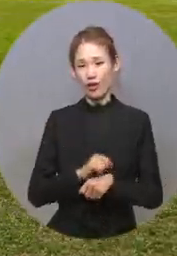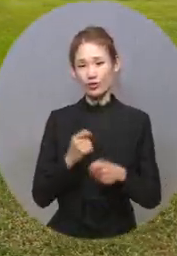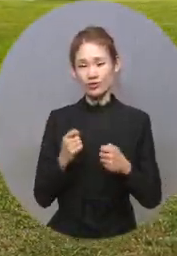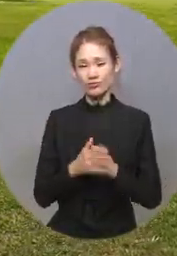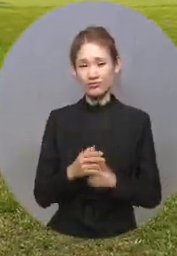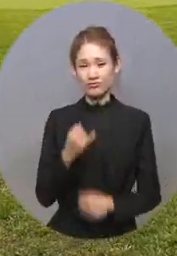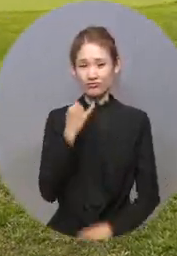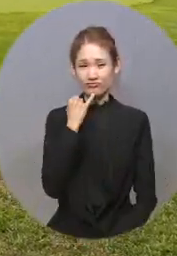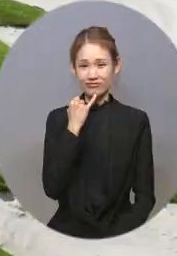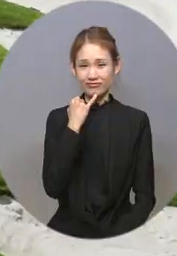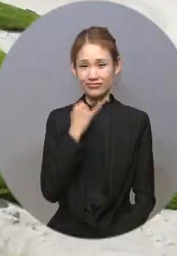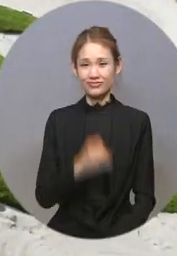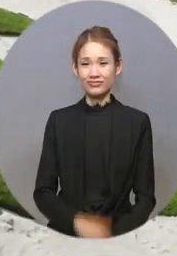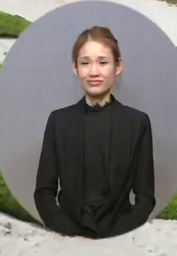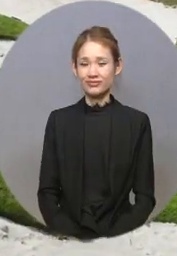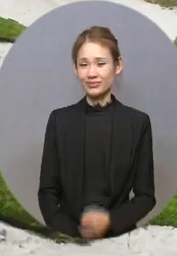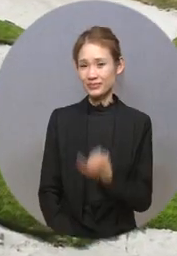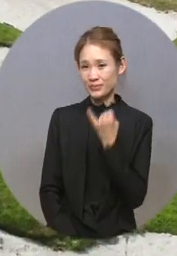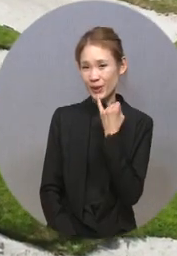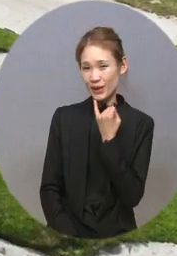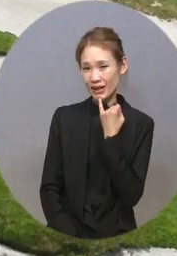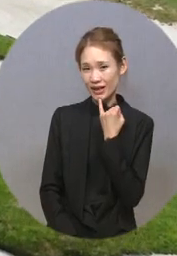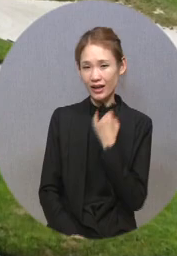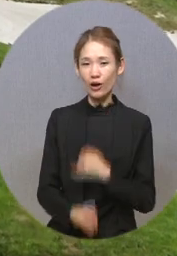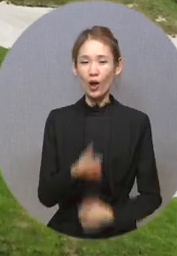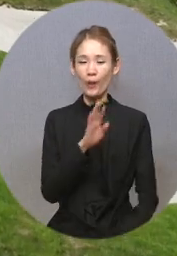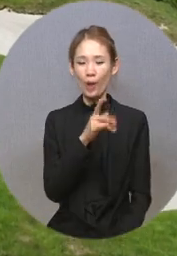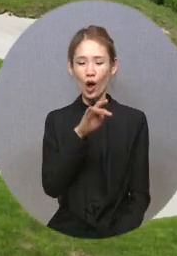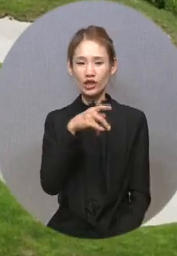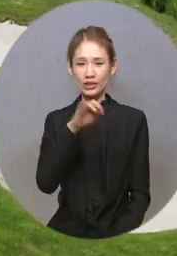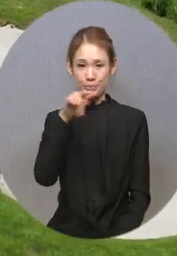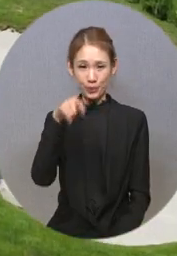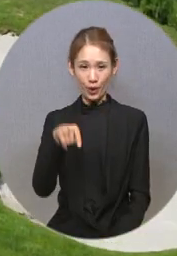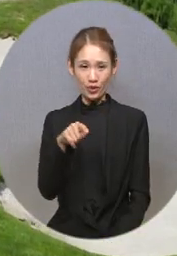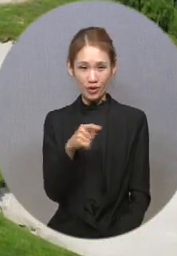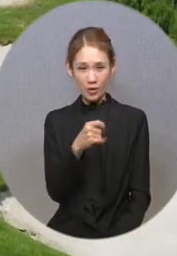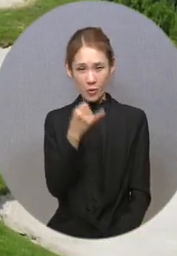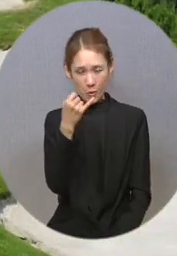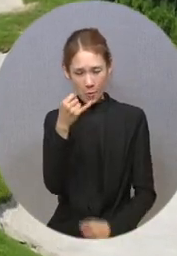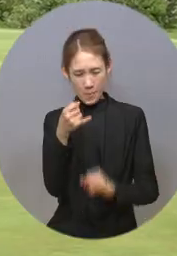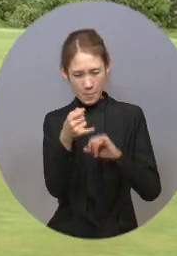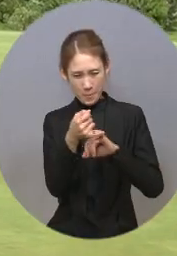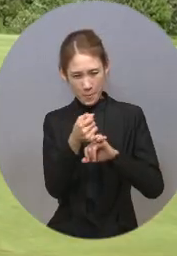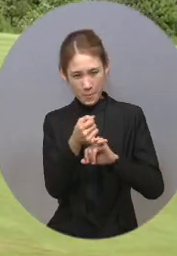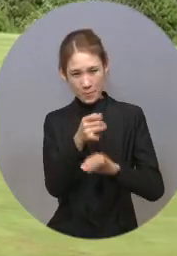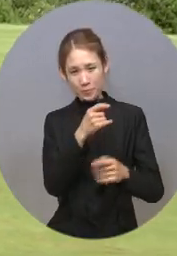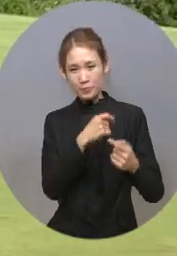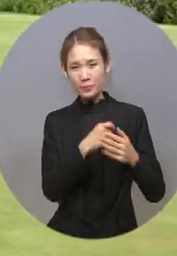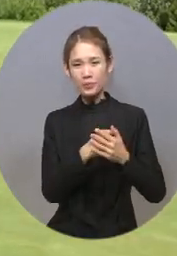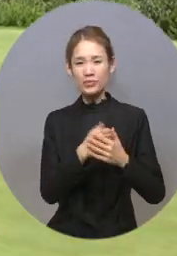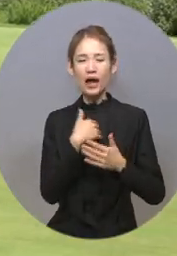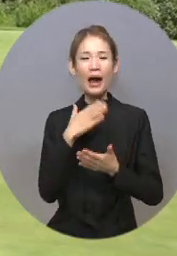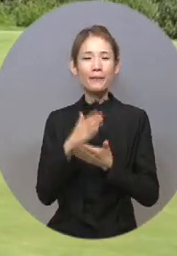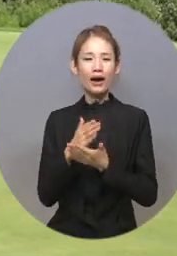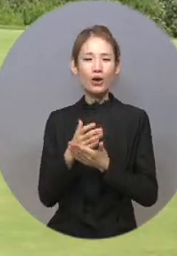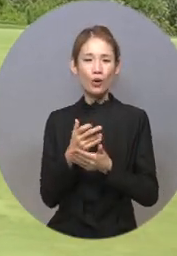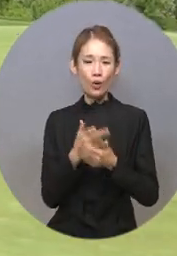괜찮아! 괜찮아? 어. 영아 버디 퍼셔? 네. 저는 꼭 버디가 나와야 될 텐데 말이죠. 네. 나 말고 오빠가